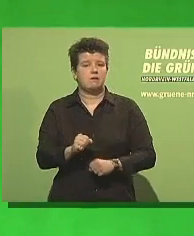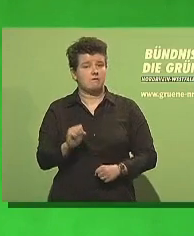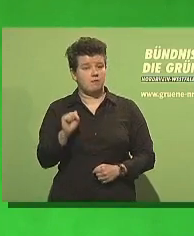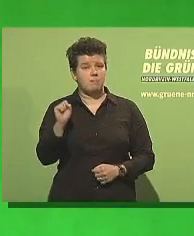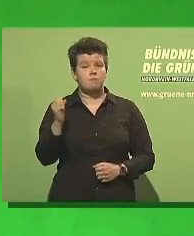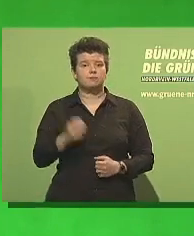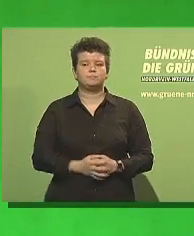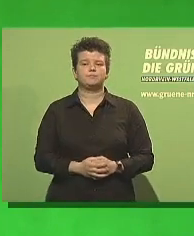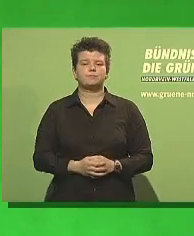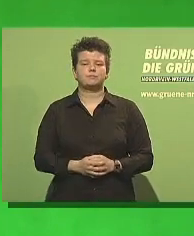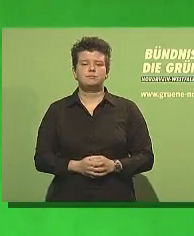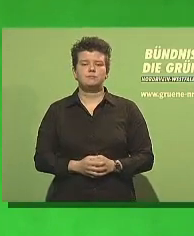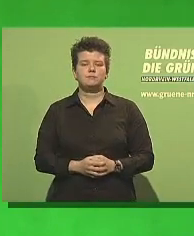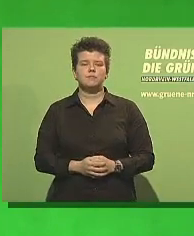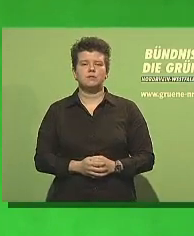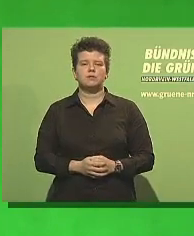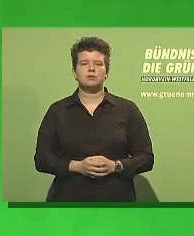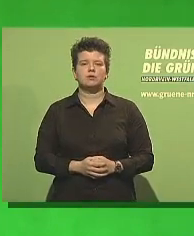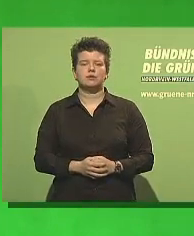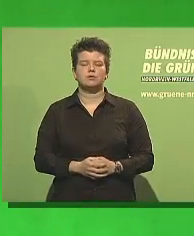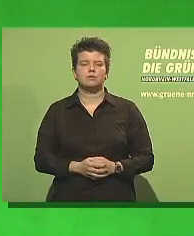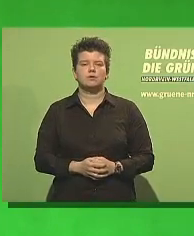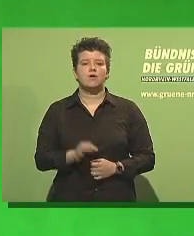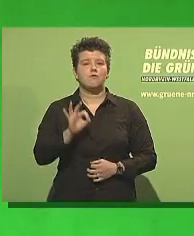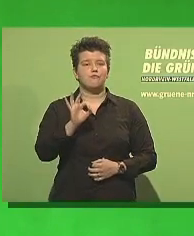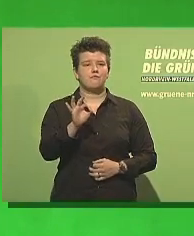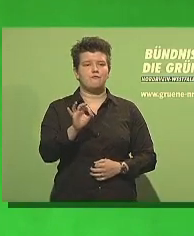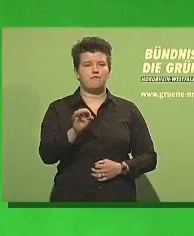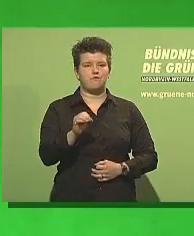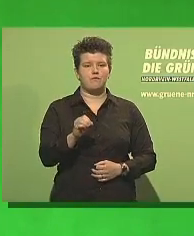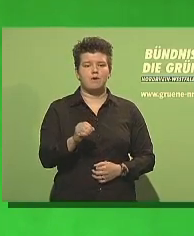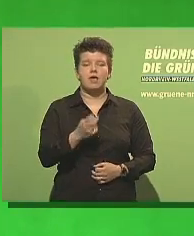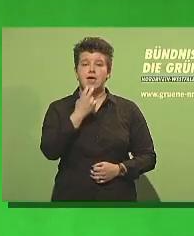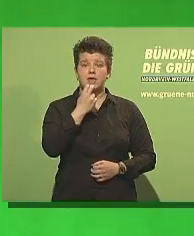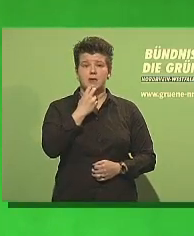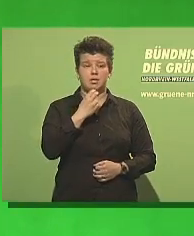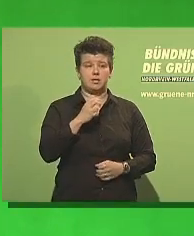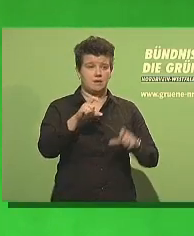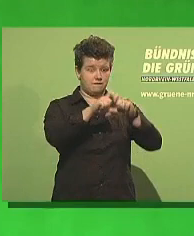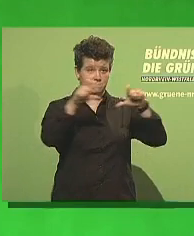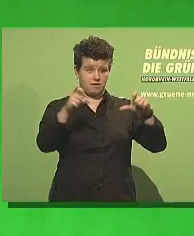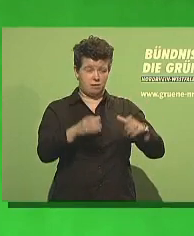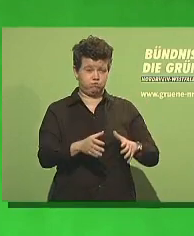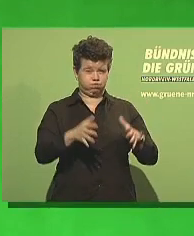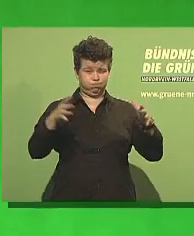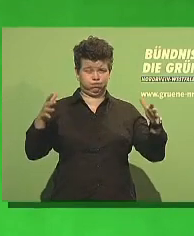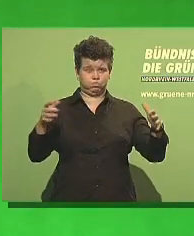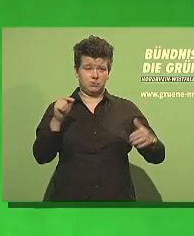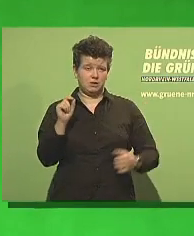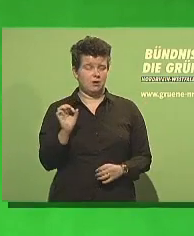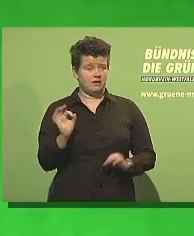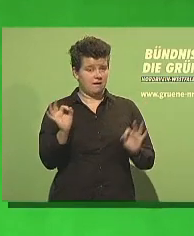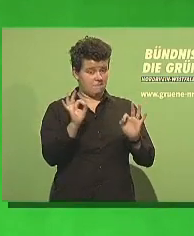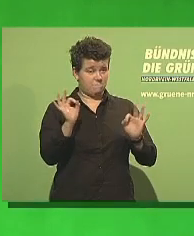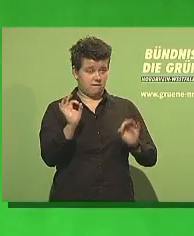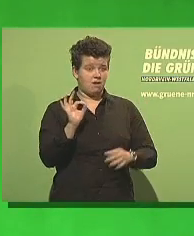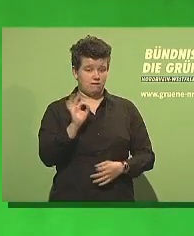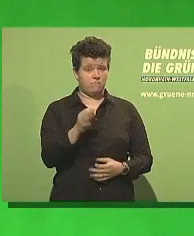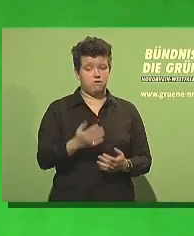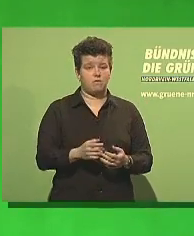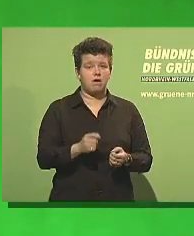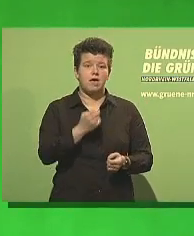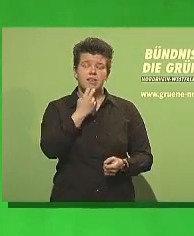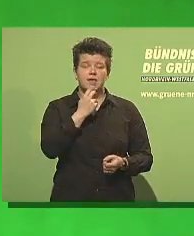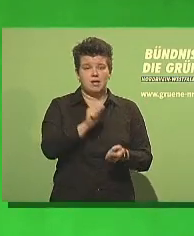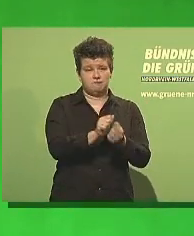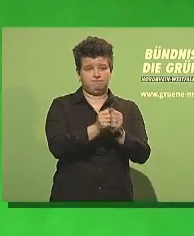gefährliche Konkurrenten geworden, gerade für die großen Energiekonzerne. Die Erneuerbaren hatten im ersten Halbjahr 2012 einen Anteil am